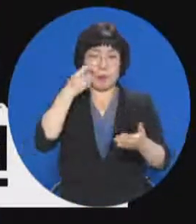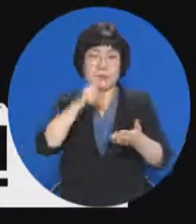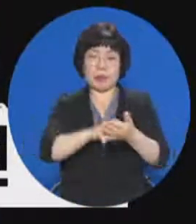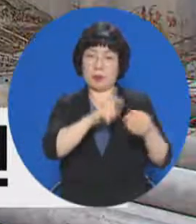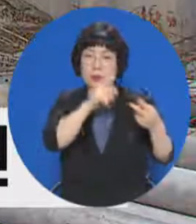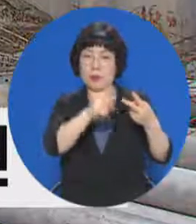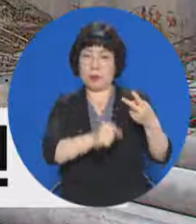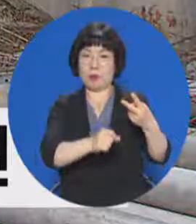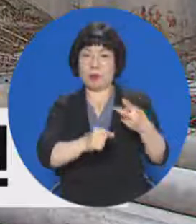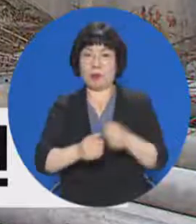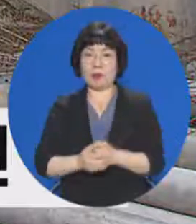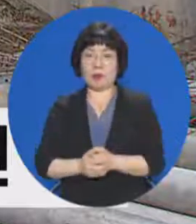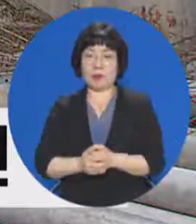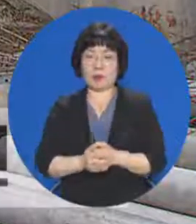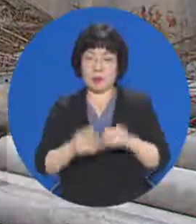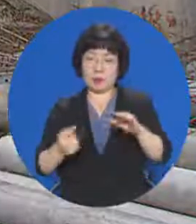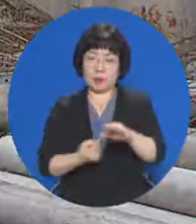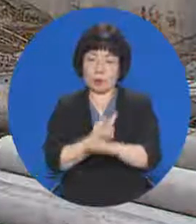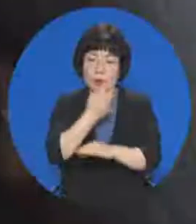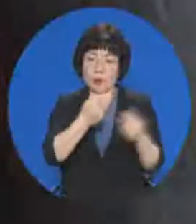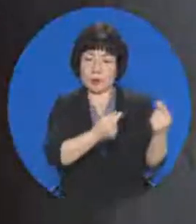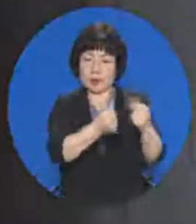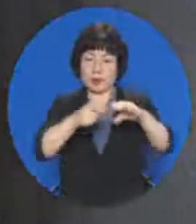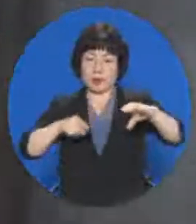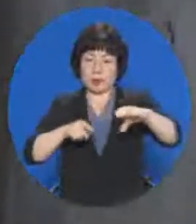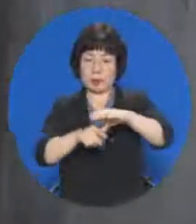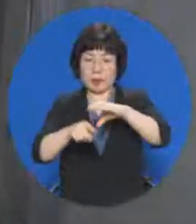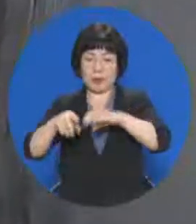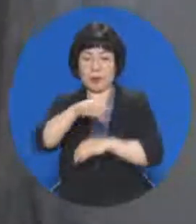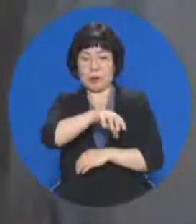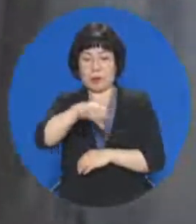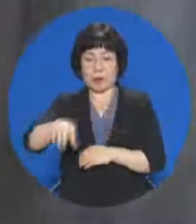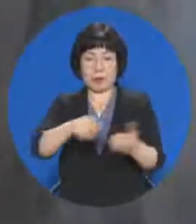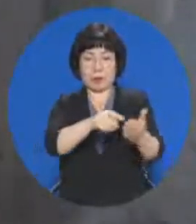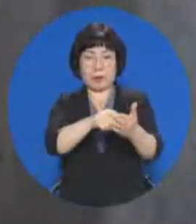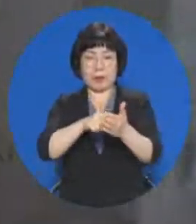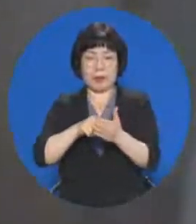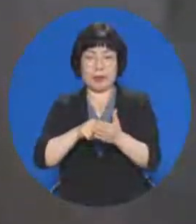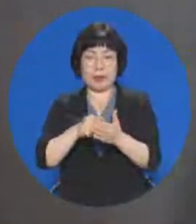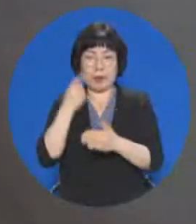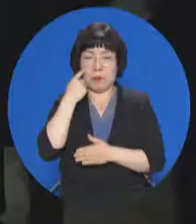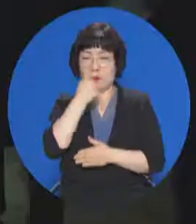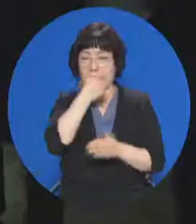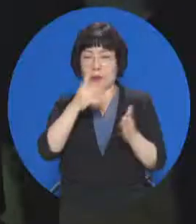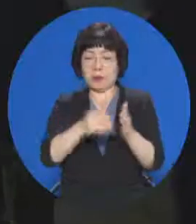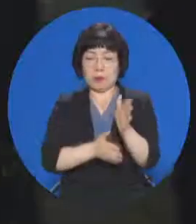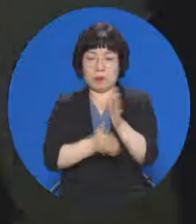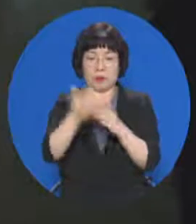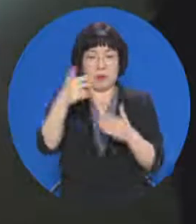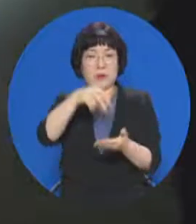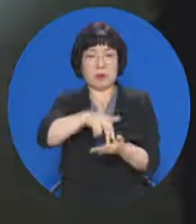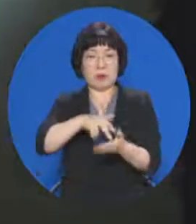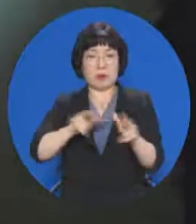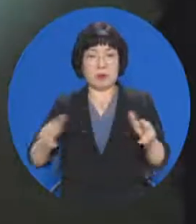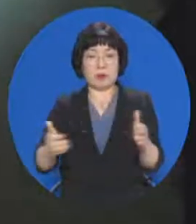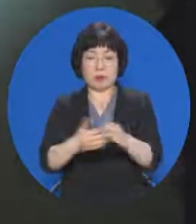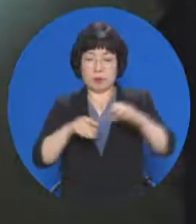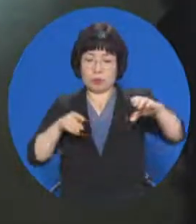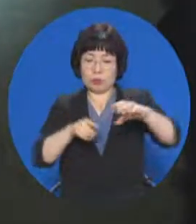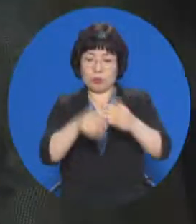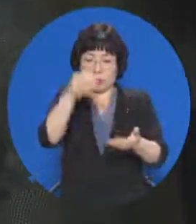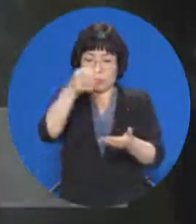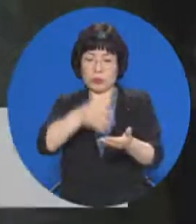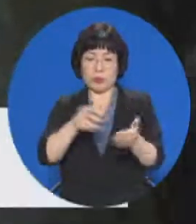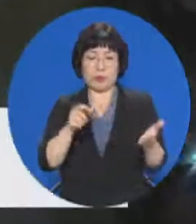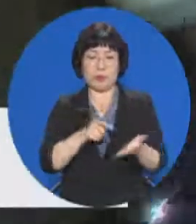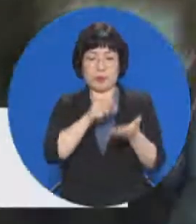지난달. 이외에도 비슷한 벙커들이 여수 곳곳에 있는 것으로 드러났지만 여수시가 그간 벙커의 문화재